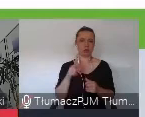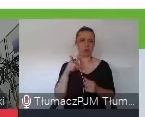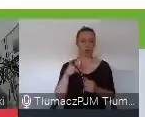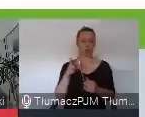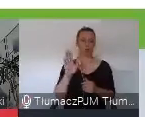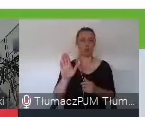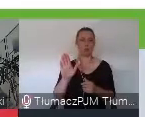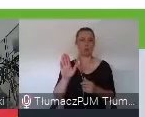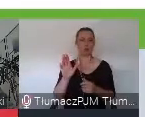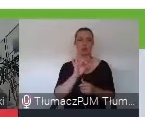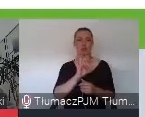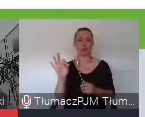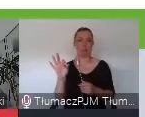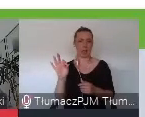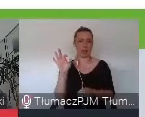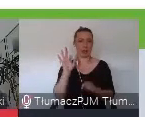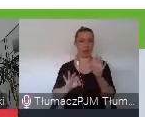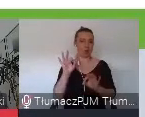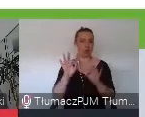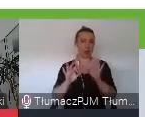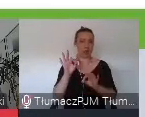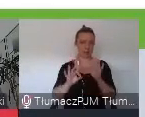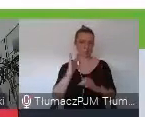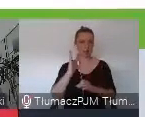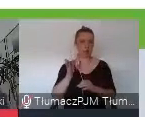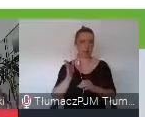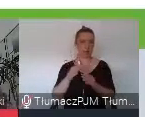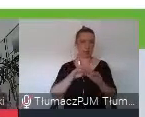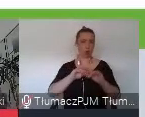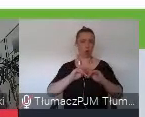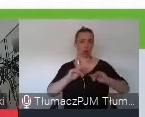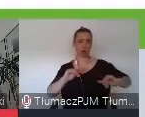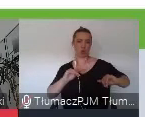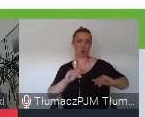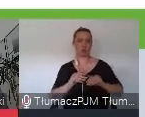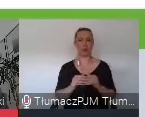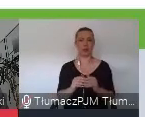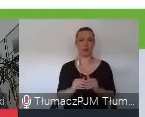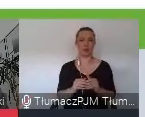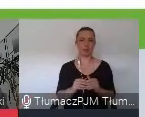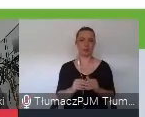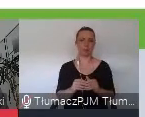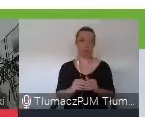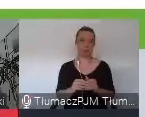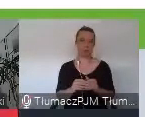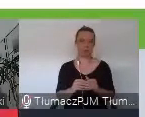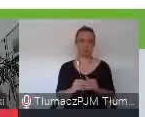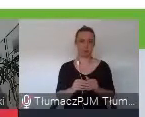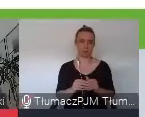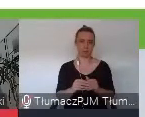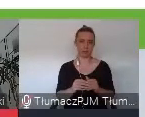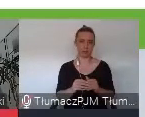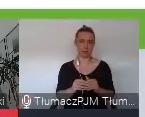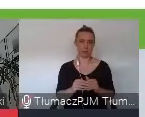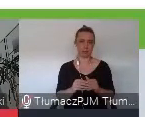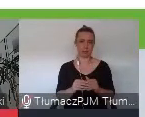forum w Karpaczu. Tutaj wcześniej było też jakby we wstępie taka informacja zaistniała. No